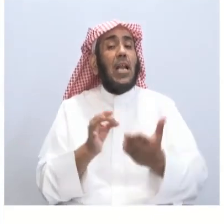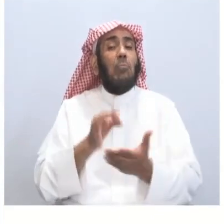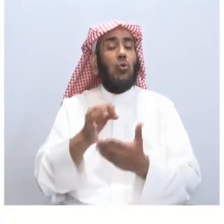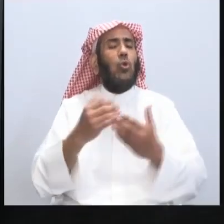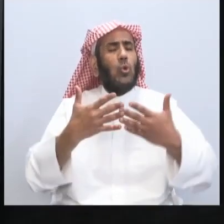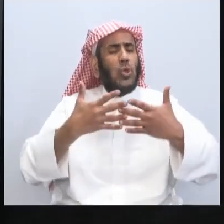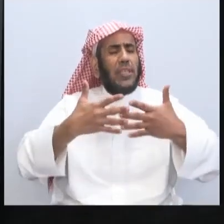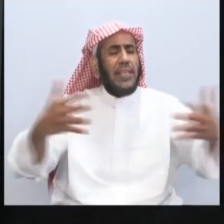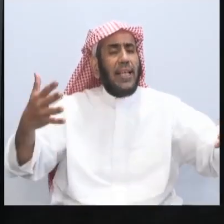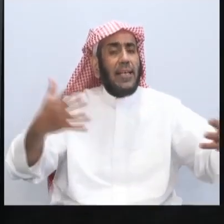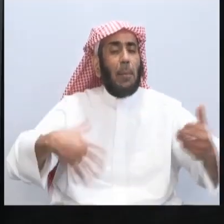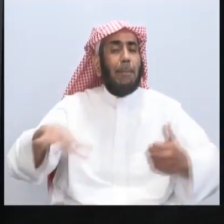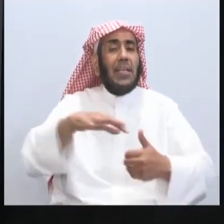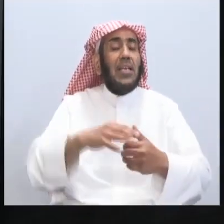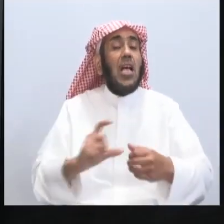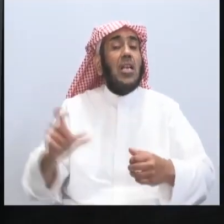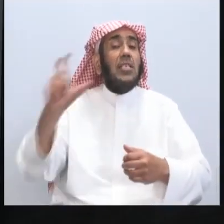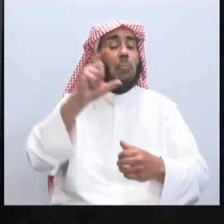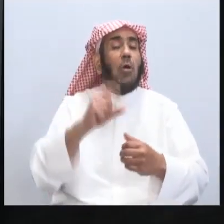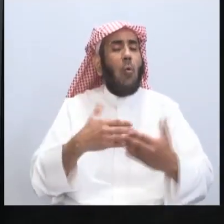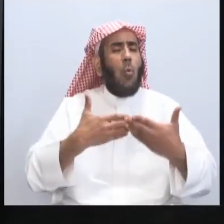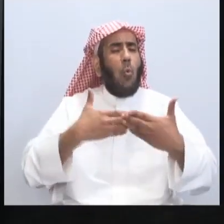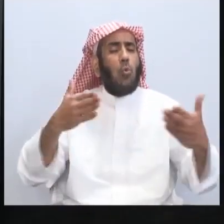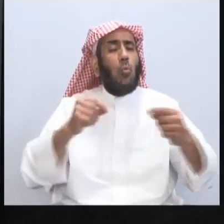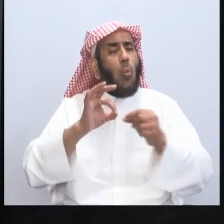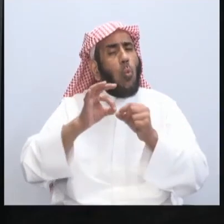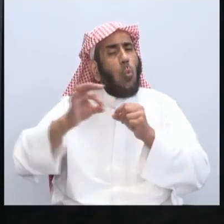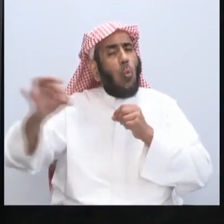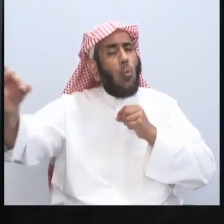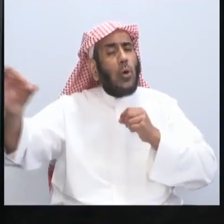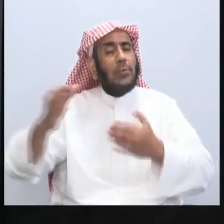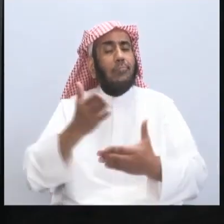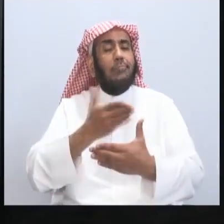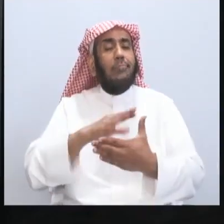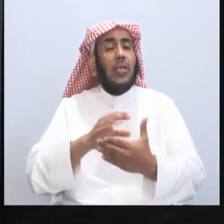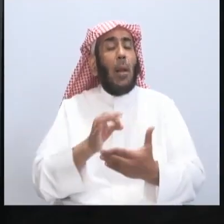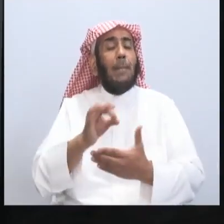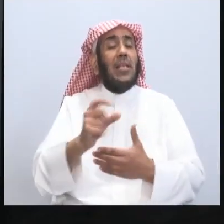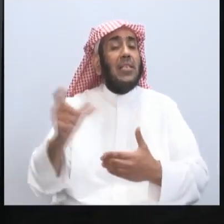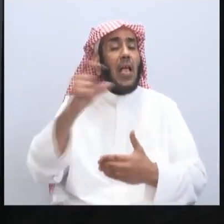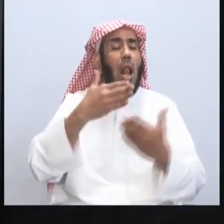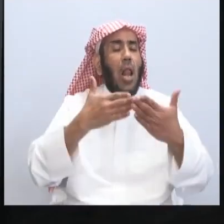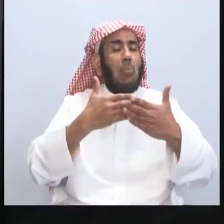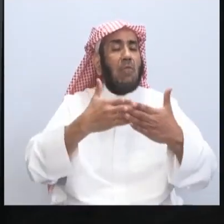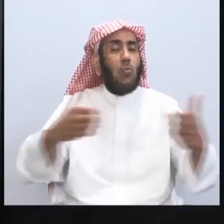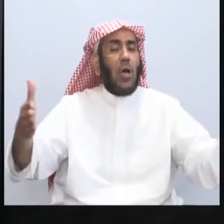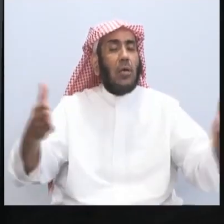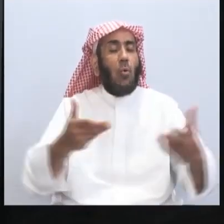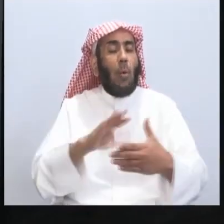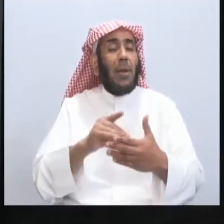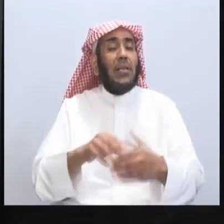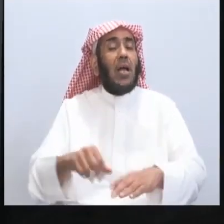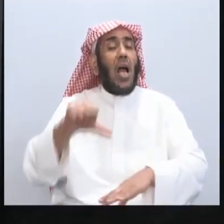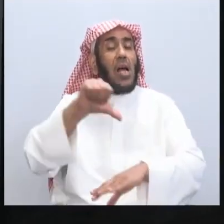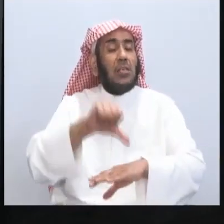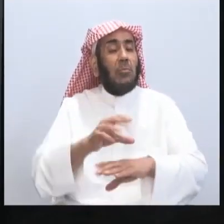اتسعت البلاد الاسلاميه فاصبحت المسافه بين البلاد الاسلاميه المفتوحه وبين عاصمه